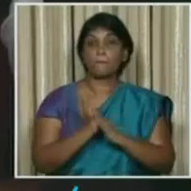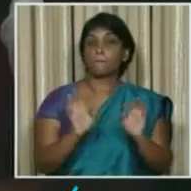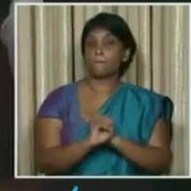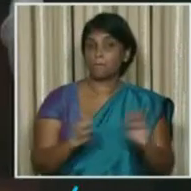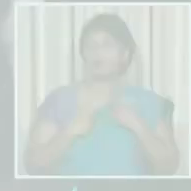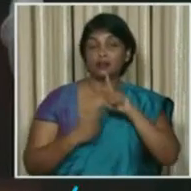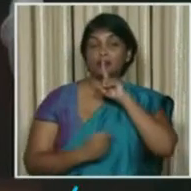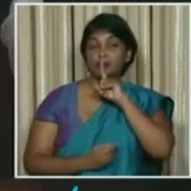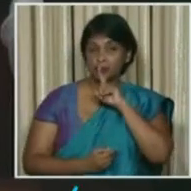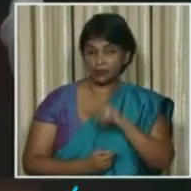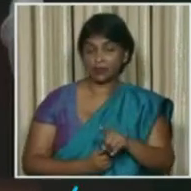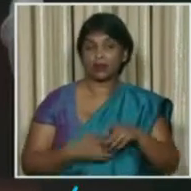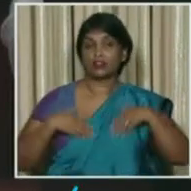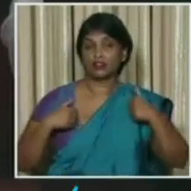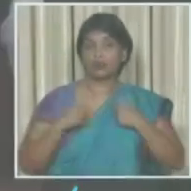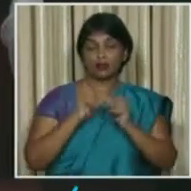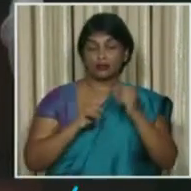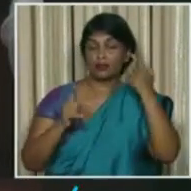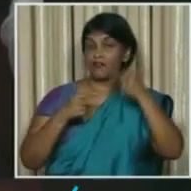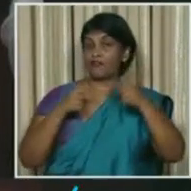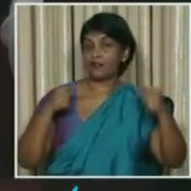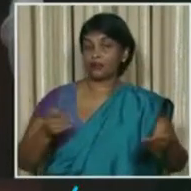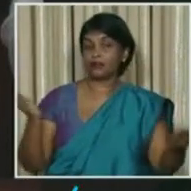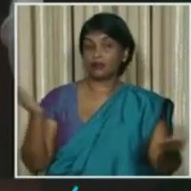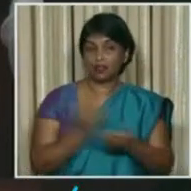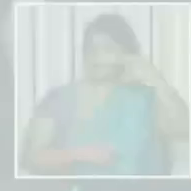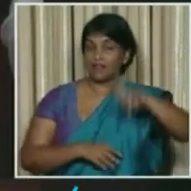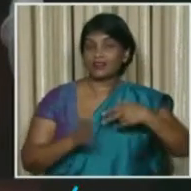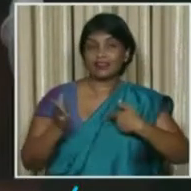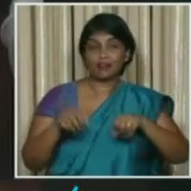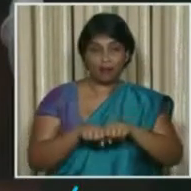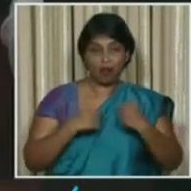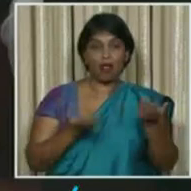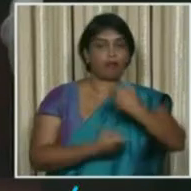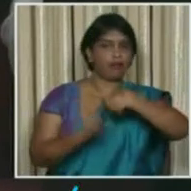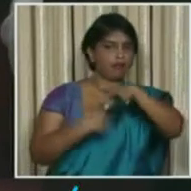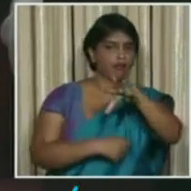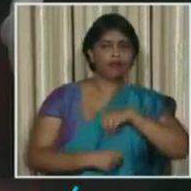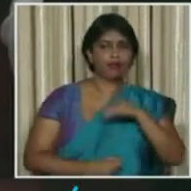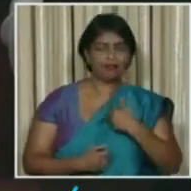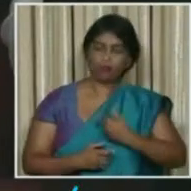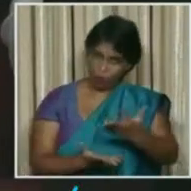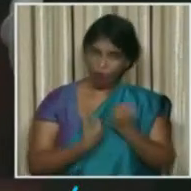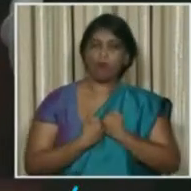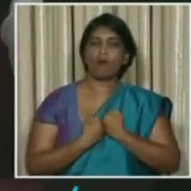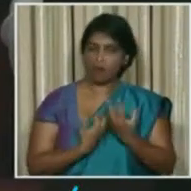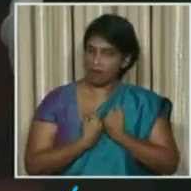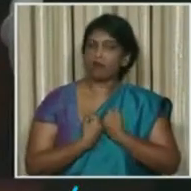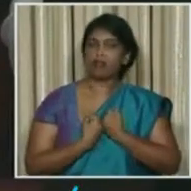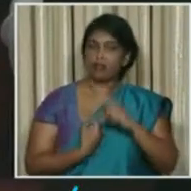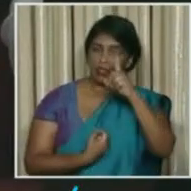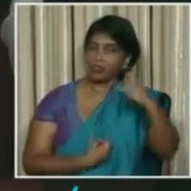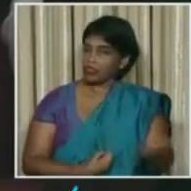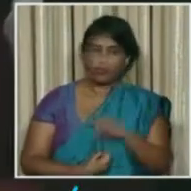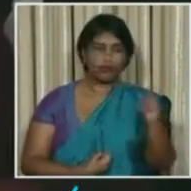මාධ්‍යවලත් ඉහිල්ලා තියෙනවා සෞඛ්‍ය අමාත්‍යවරයාට විරුද්ධව ඉදිරිපත් කරපු විශ්වාසභංගය ආපස්සට ගන්නවා කියලා. එහෙම දෙයක් නැහැ. අපිට එක දවසක